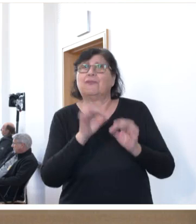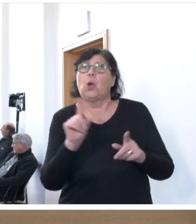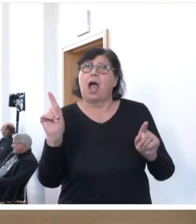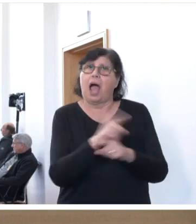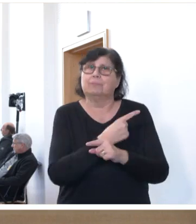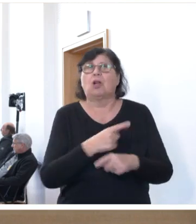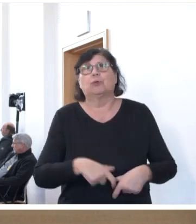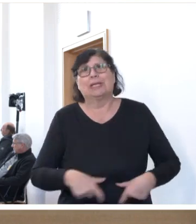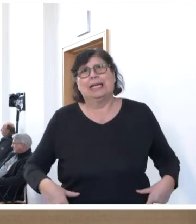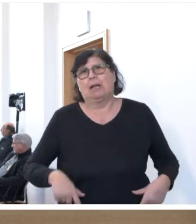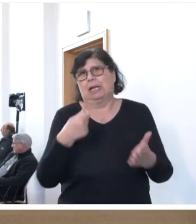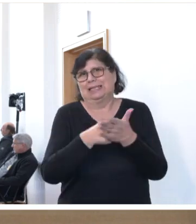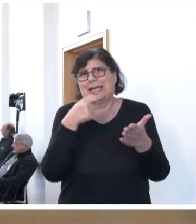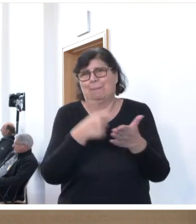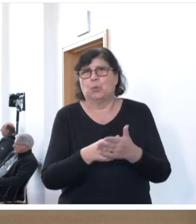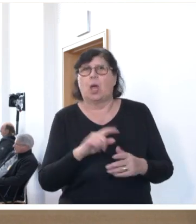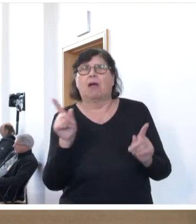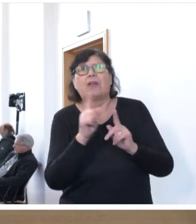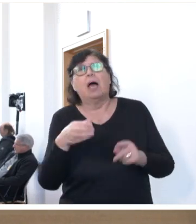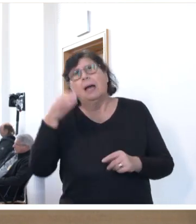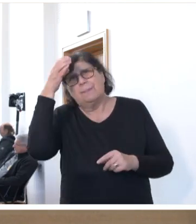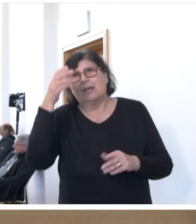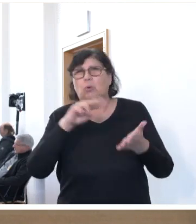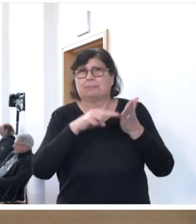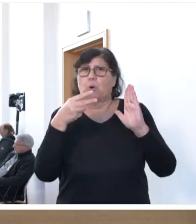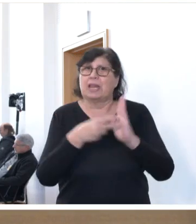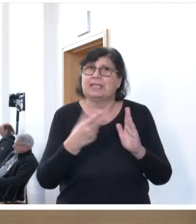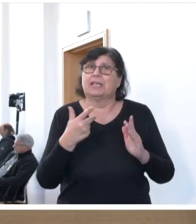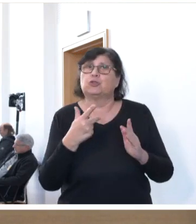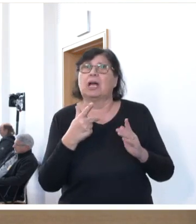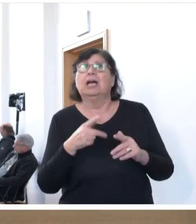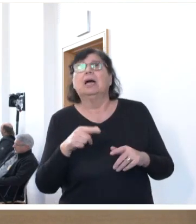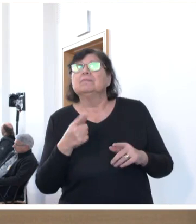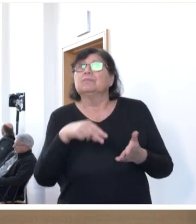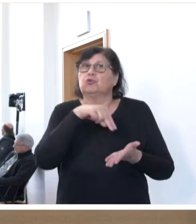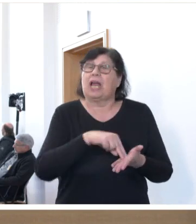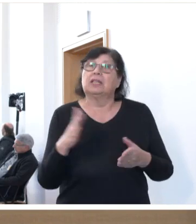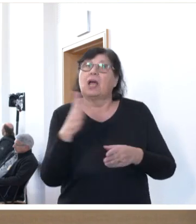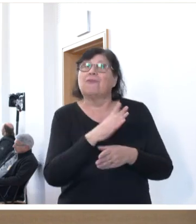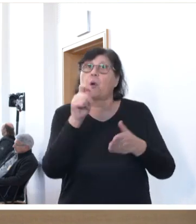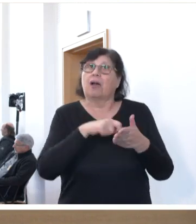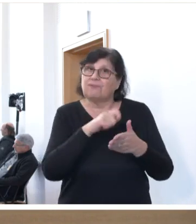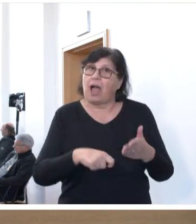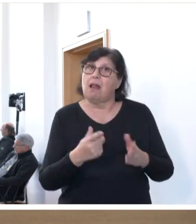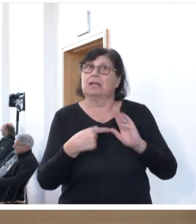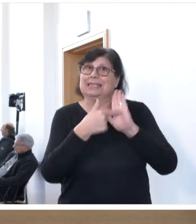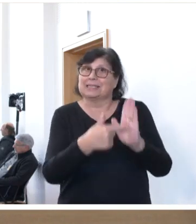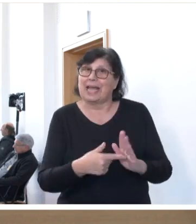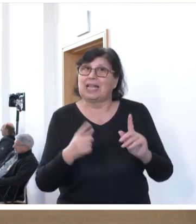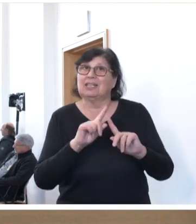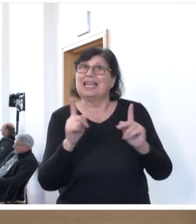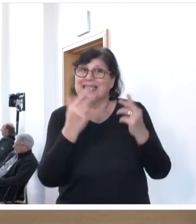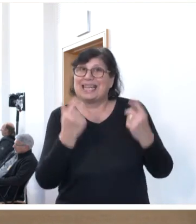seine bildungspolitischen Positionen vor der Wahl geräumt hat und nun erneut umfällt, der verhält sich in meinen Augen nur